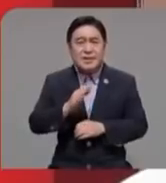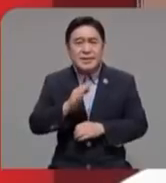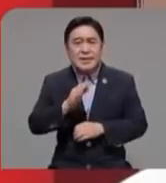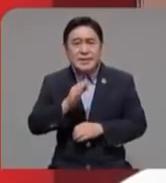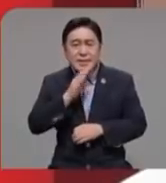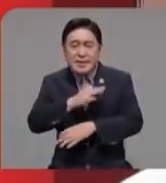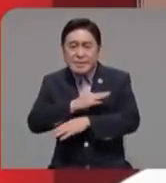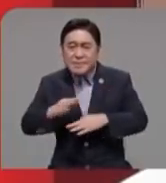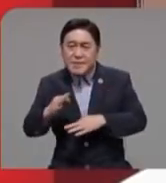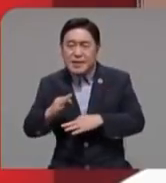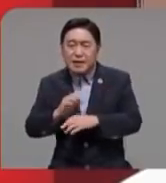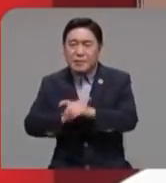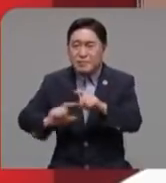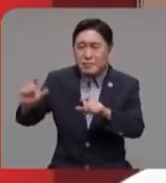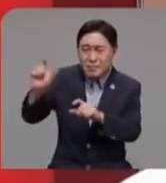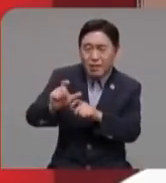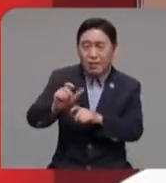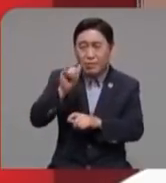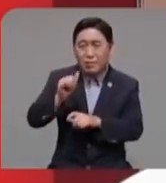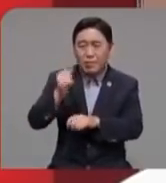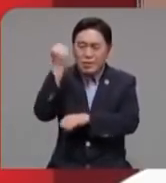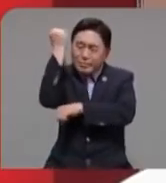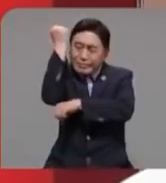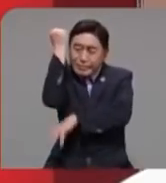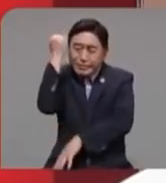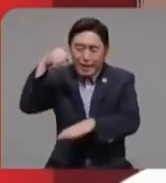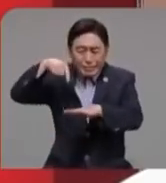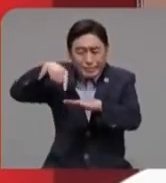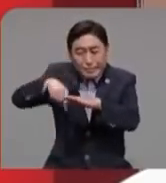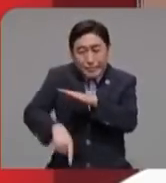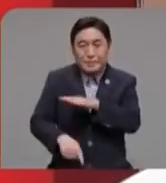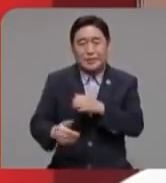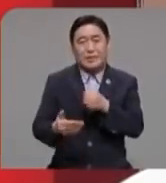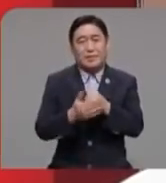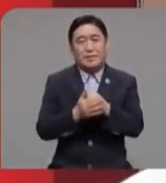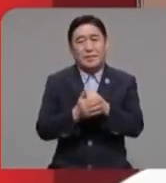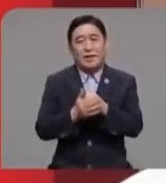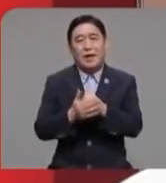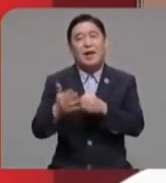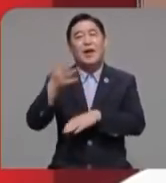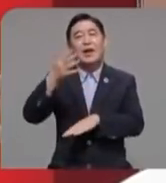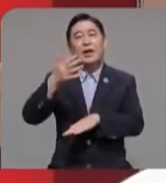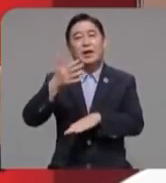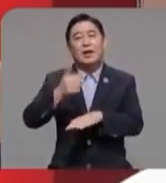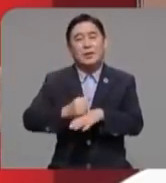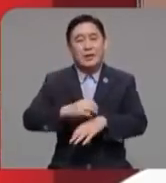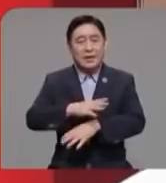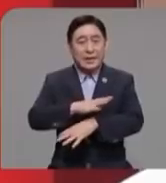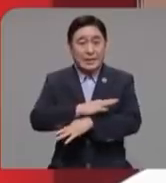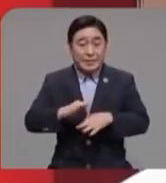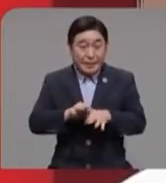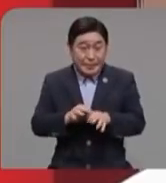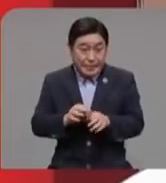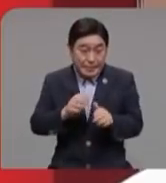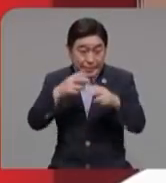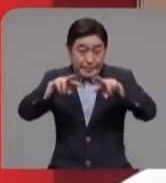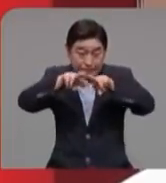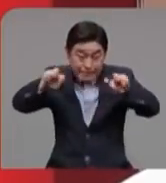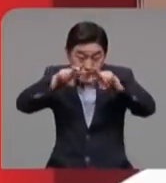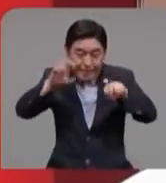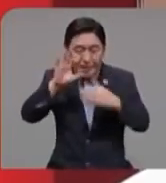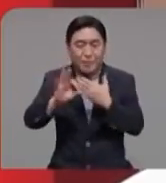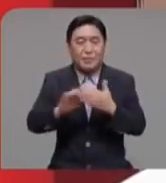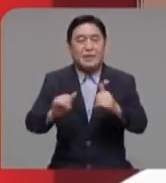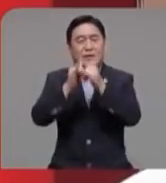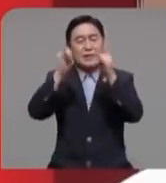빙산이 있고 이것이 뿌리가 깊다 보면은 결국은 이런 비리들을 쭉 따라가다 보면